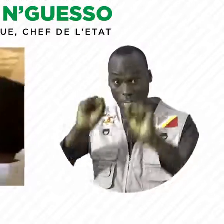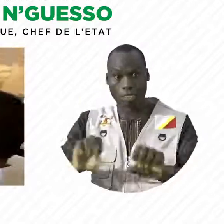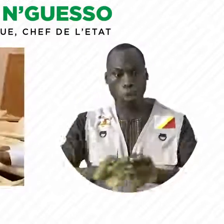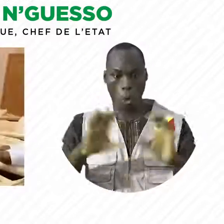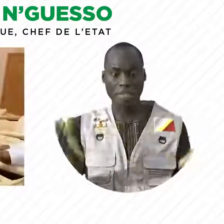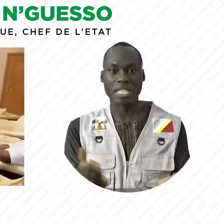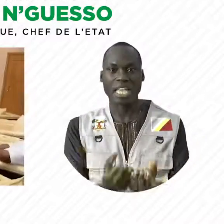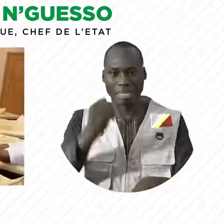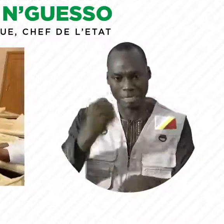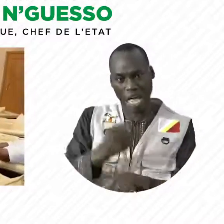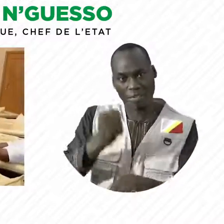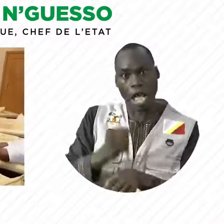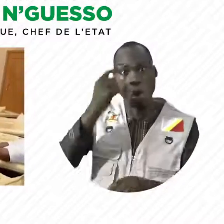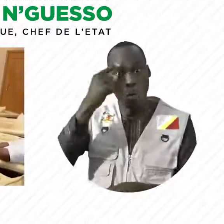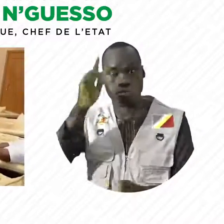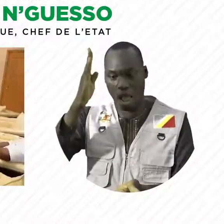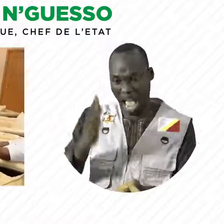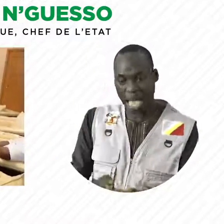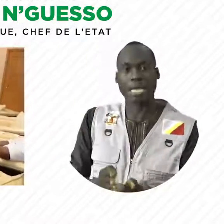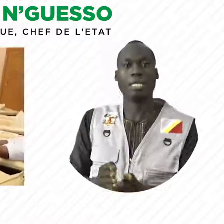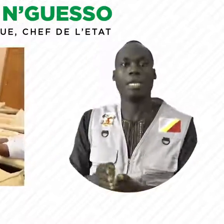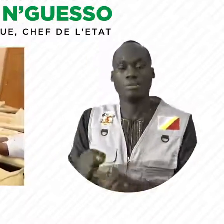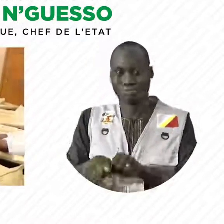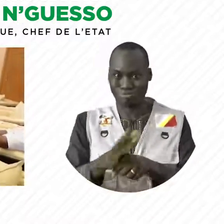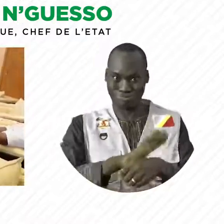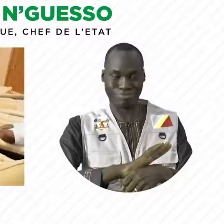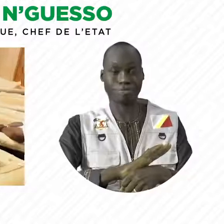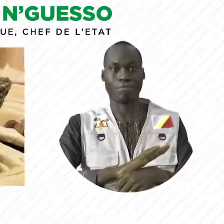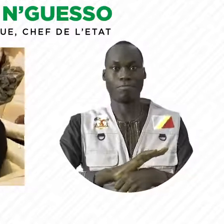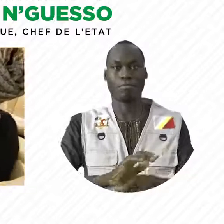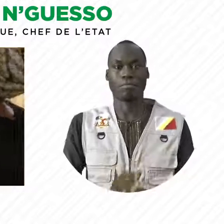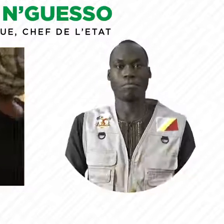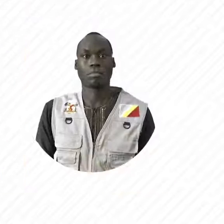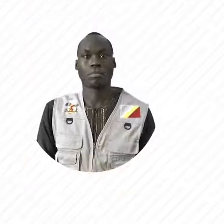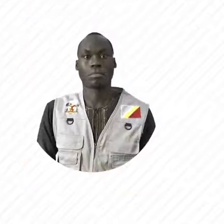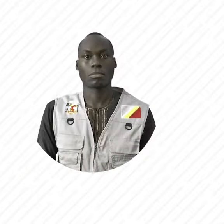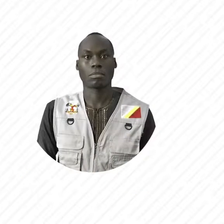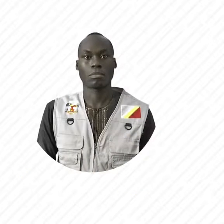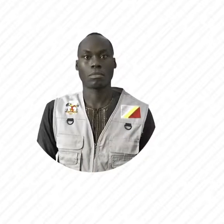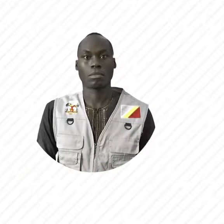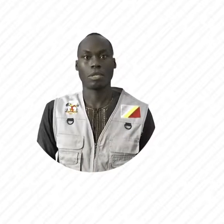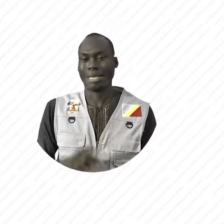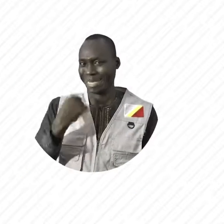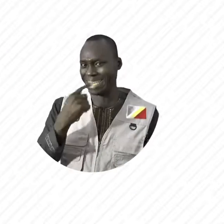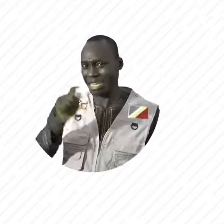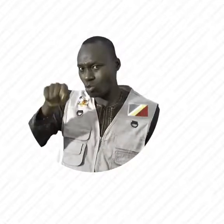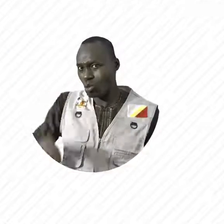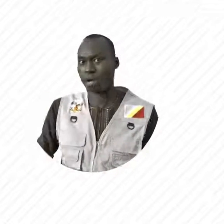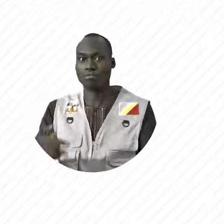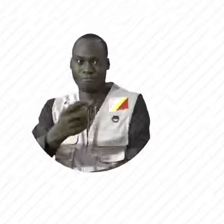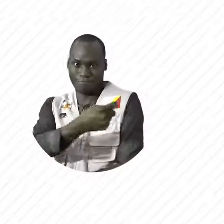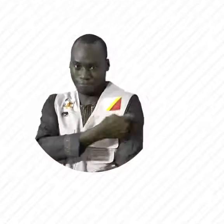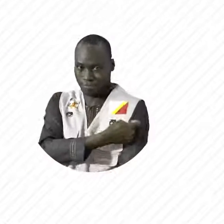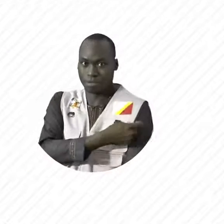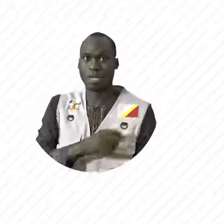la Coordination nationale de gestion de la pandémie de coronavirus Covid-19. Sont concernés les